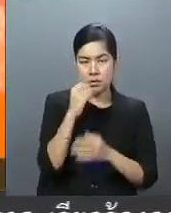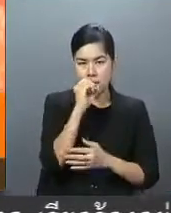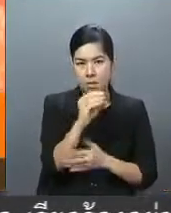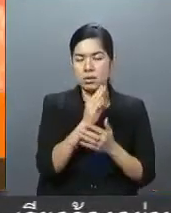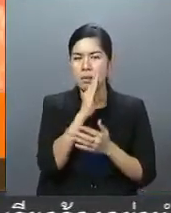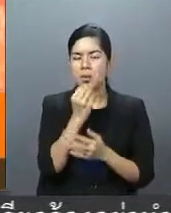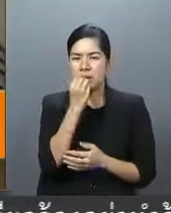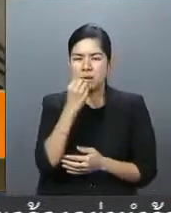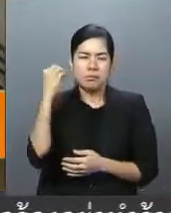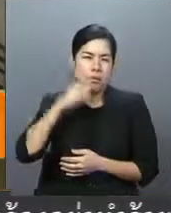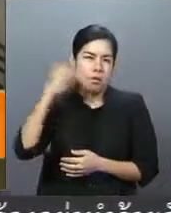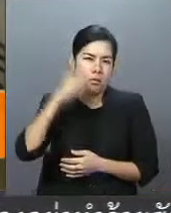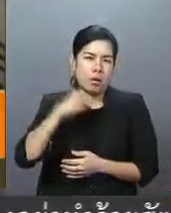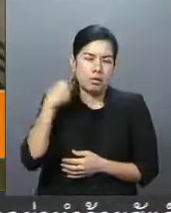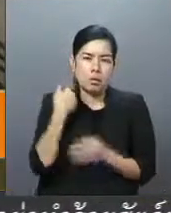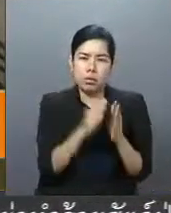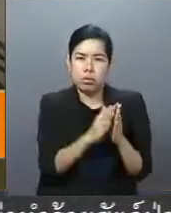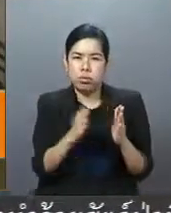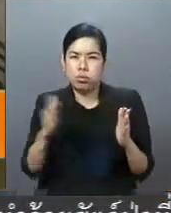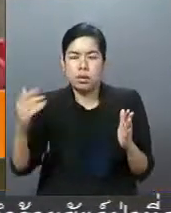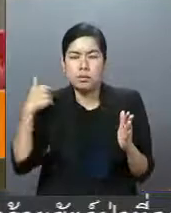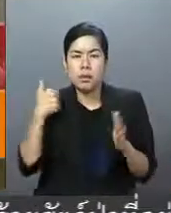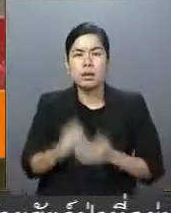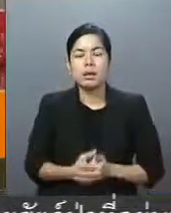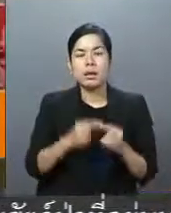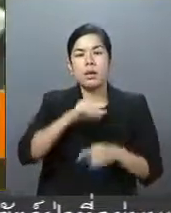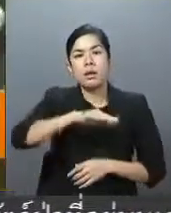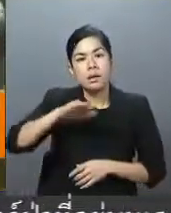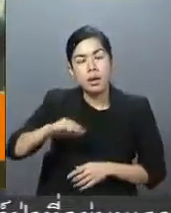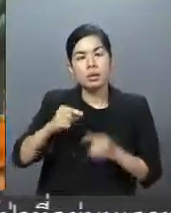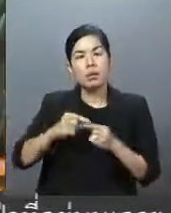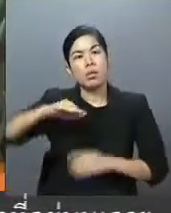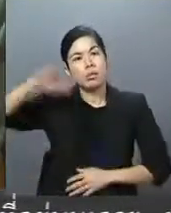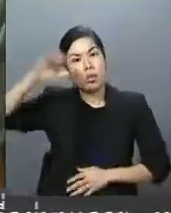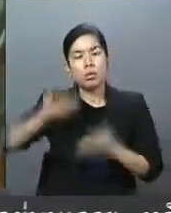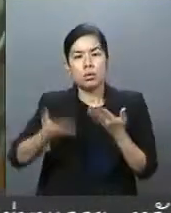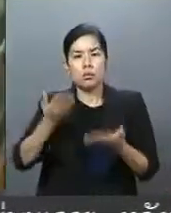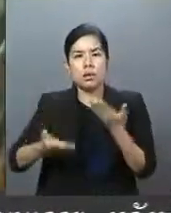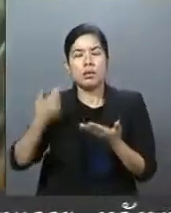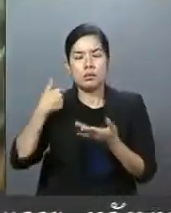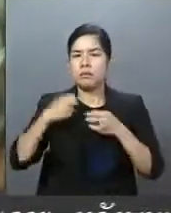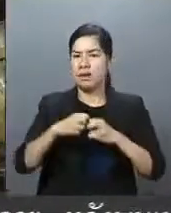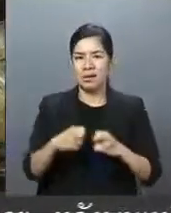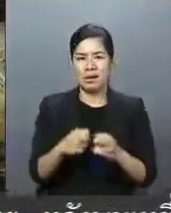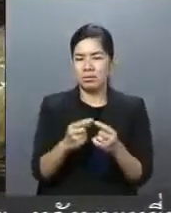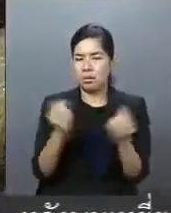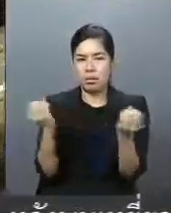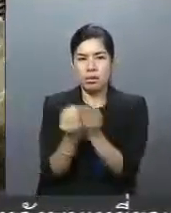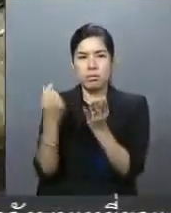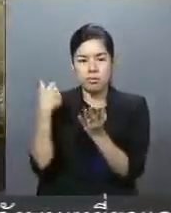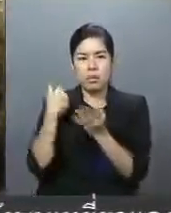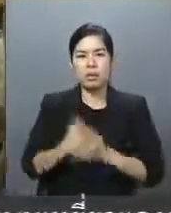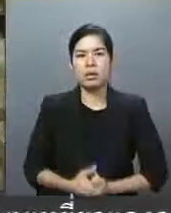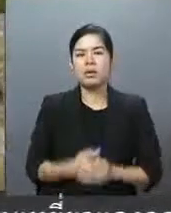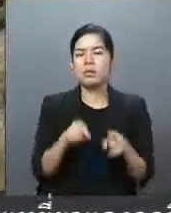ากเกินไปต่อเนื่องเป็นเวลานานๆไม่ว่าจะเป็นเด็กเล็กหรือผู้ใหญ่ยังอาจทำให้เกิดโรคไม่ติดเชื้อเรื้อรังตามมาได้เช่น